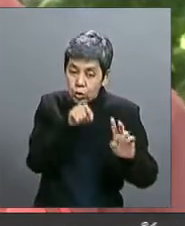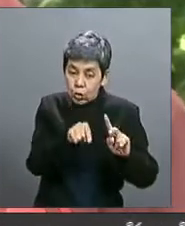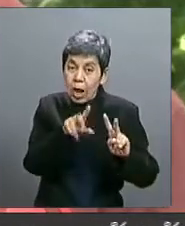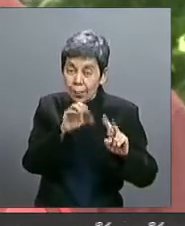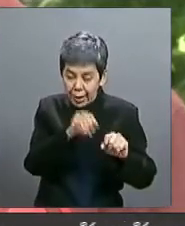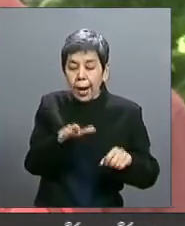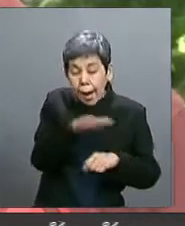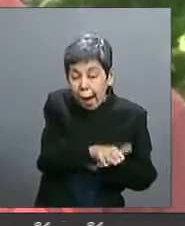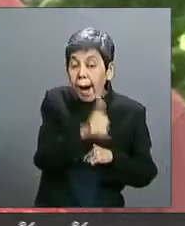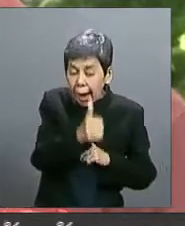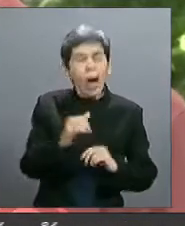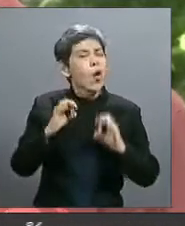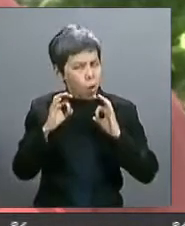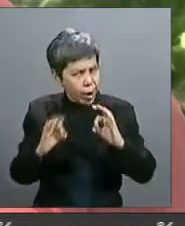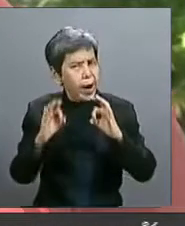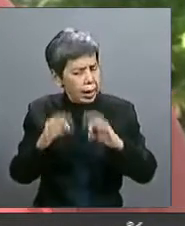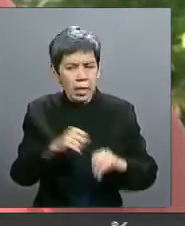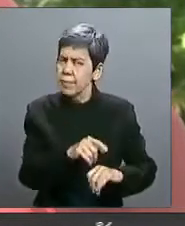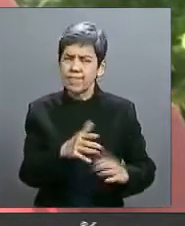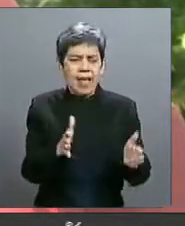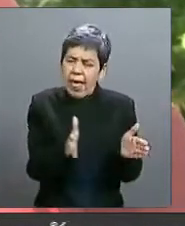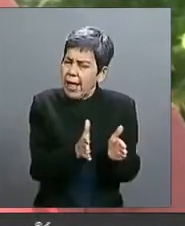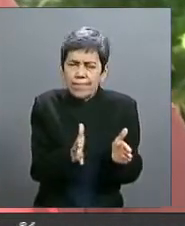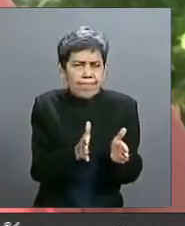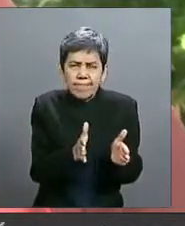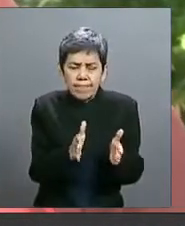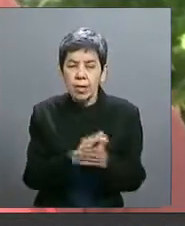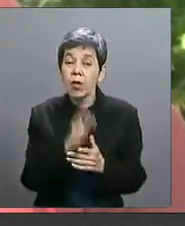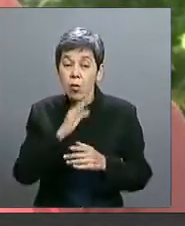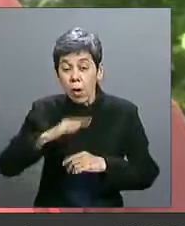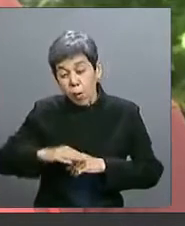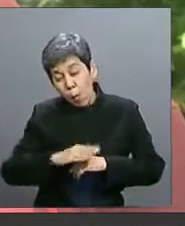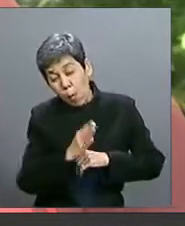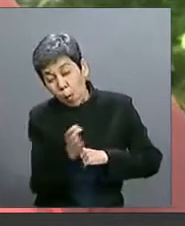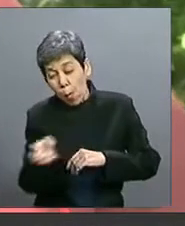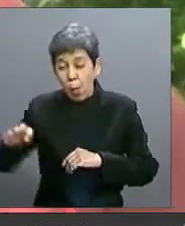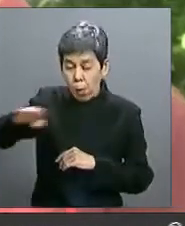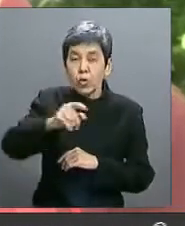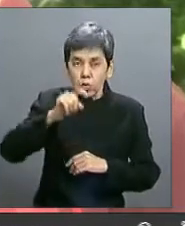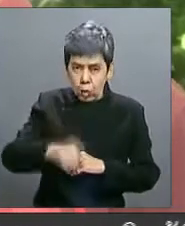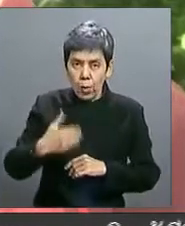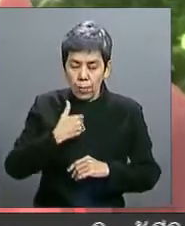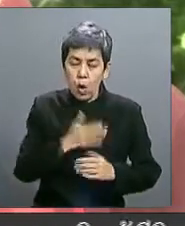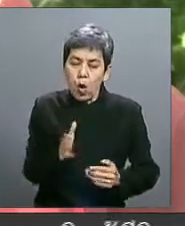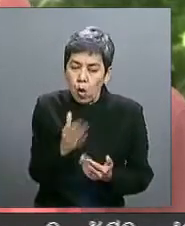ามารถที่จะจอดบนไหลทางได้ปกติเวลาบนทางเขาเนี่ยจำเป็นที่ต้องมีที่จ